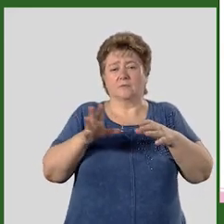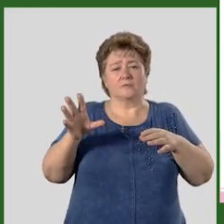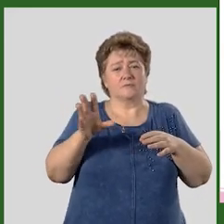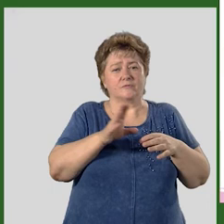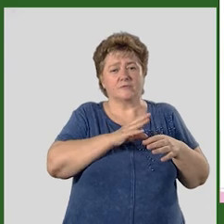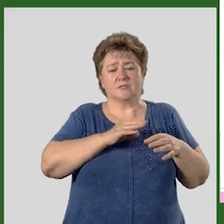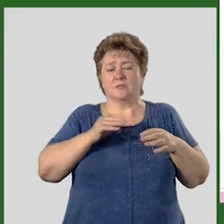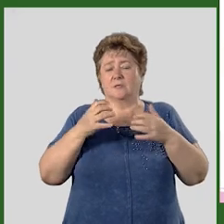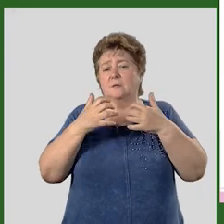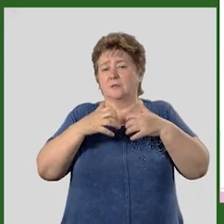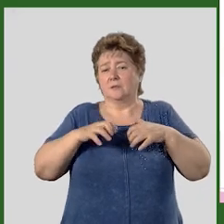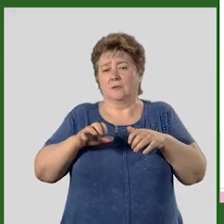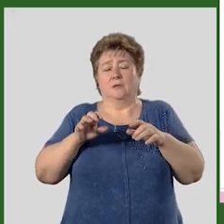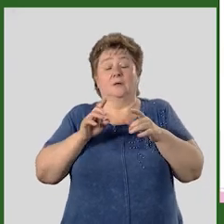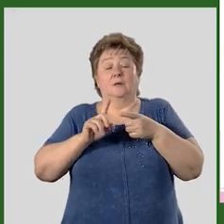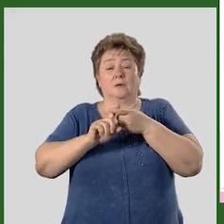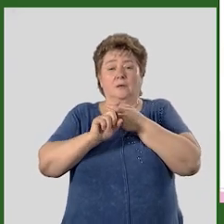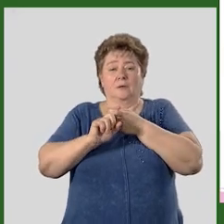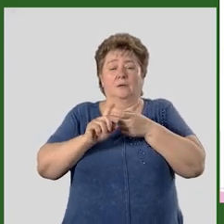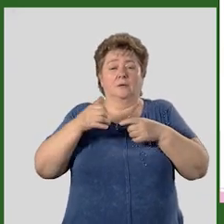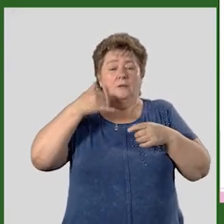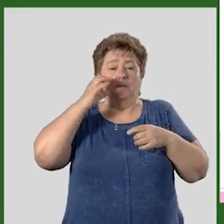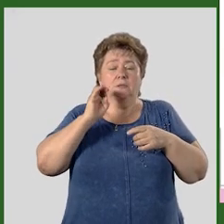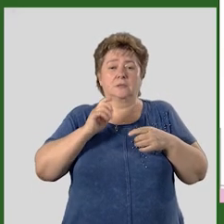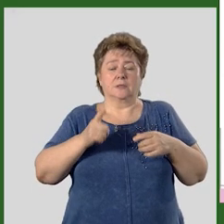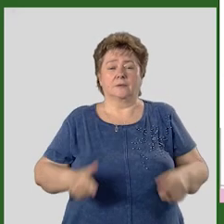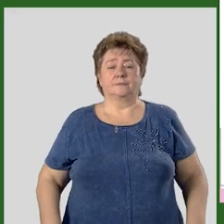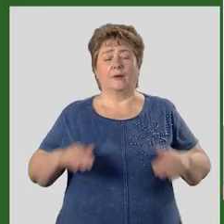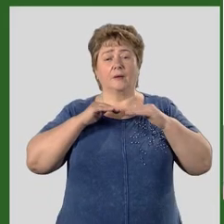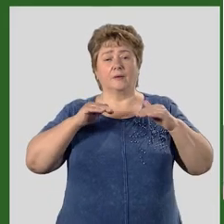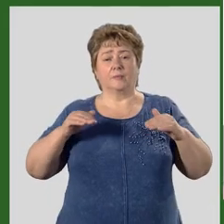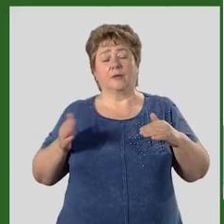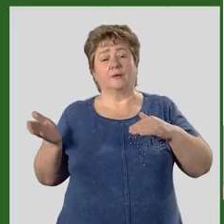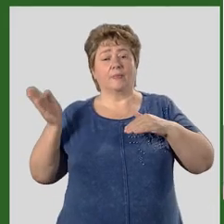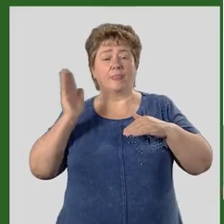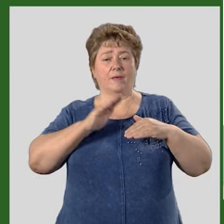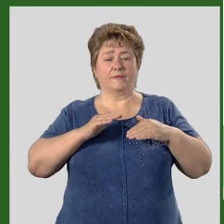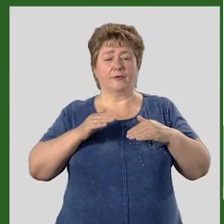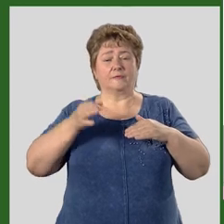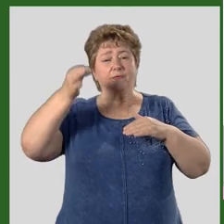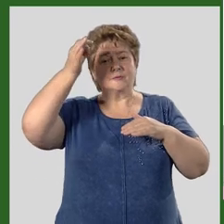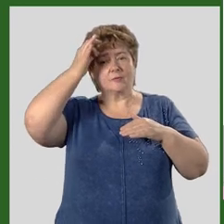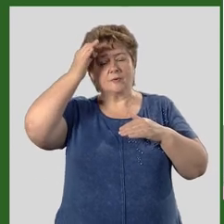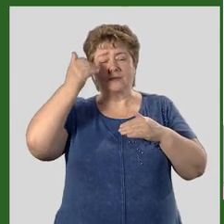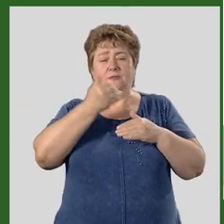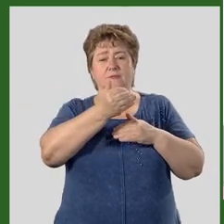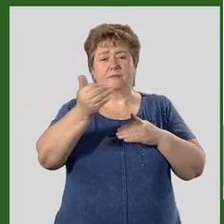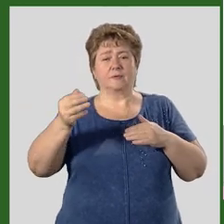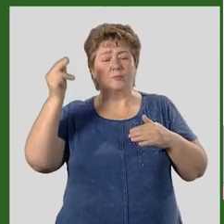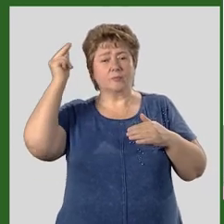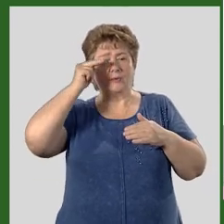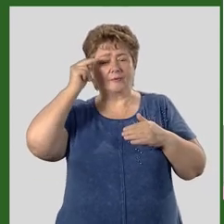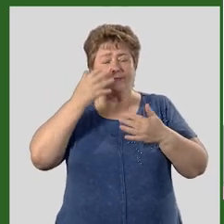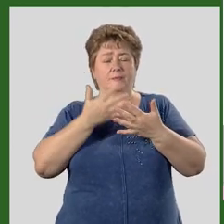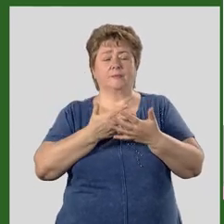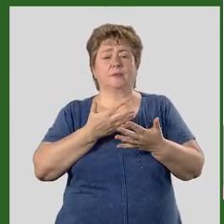все средства связи стран СНГ. Ребята, давайте вспомним с вами